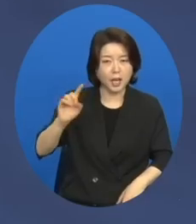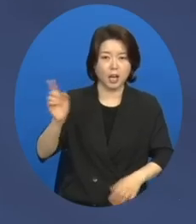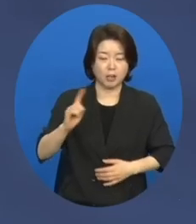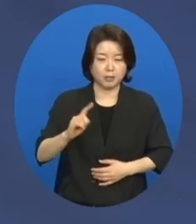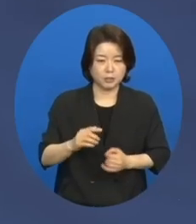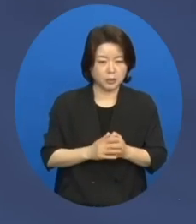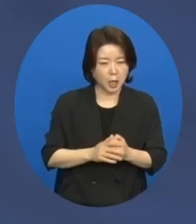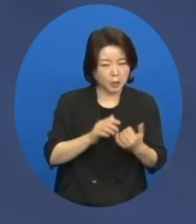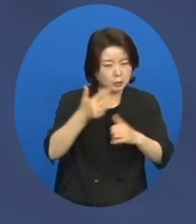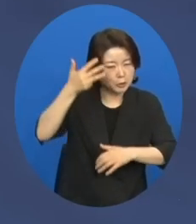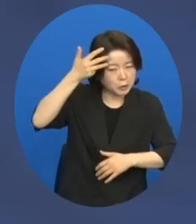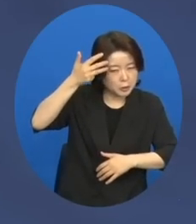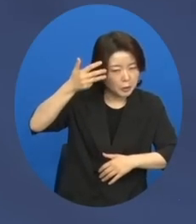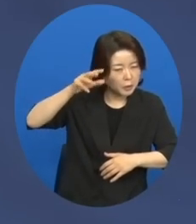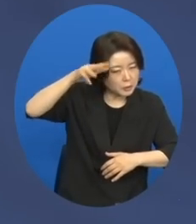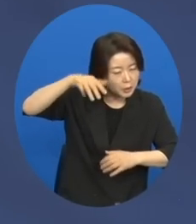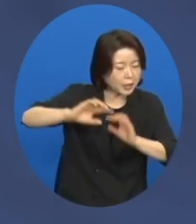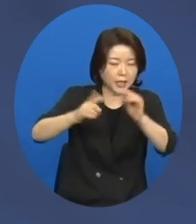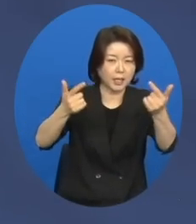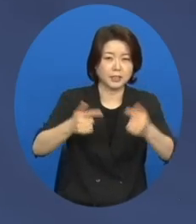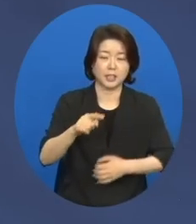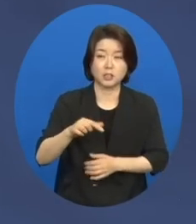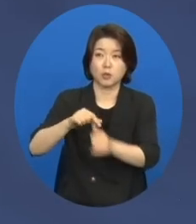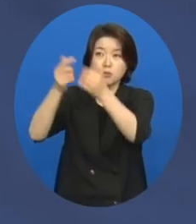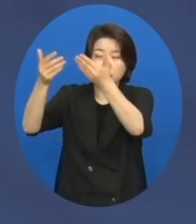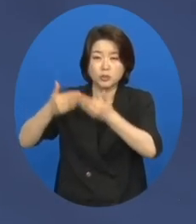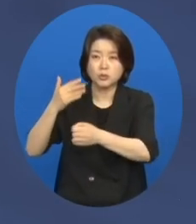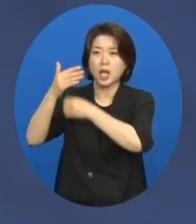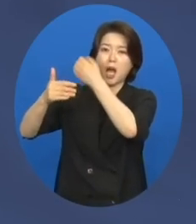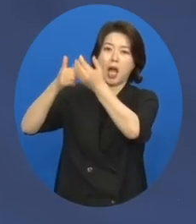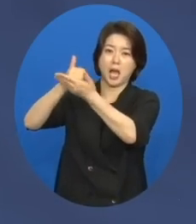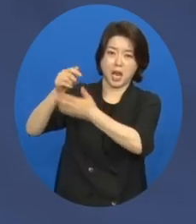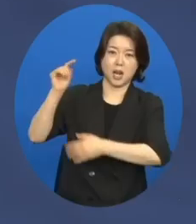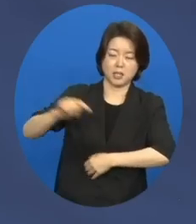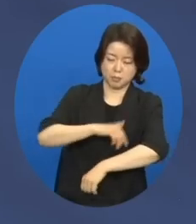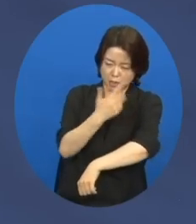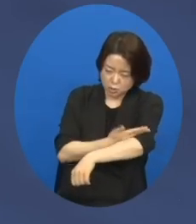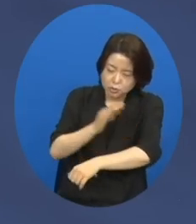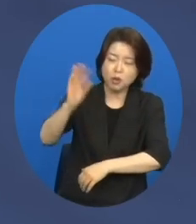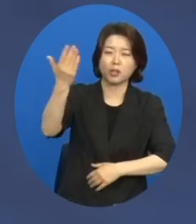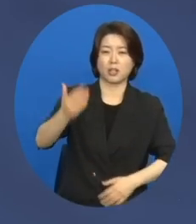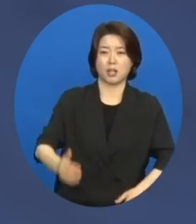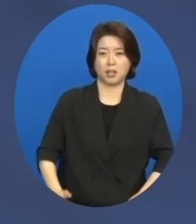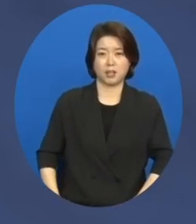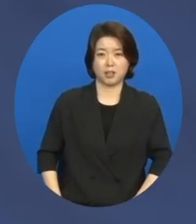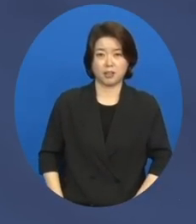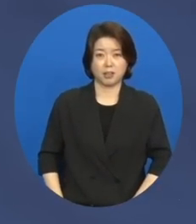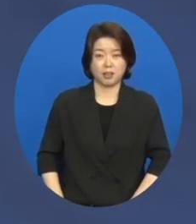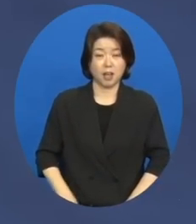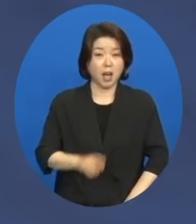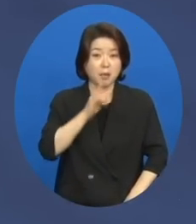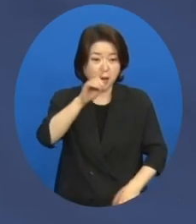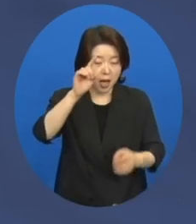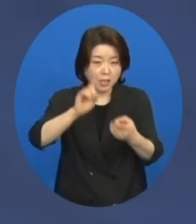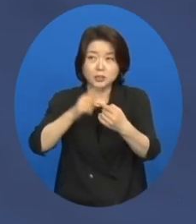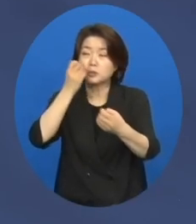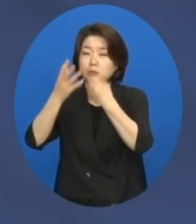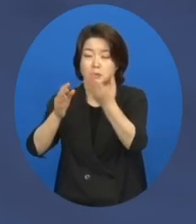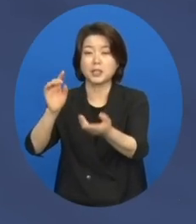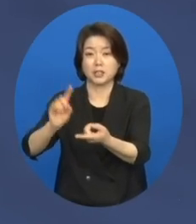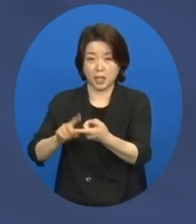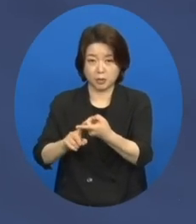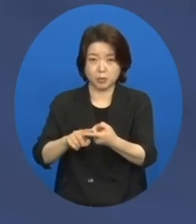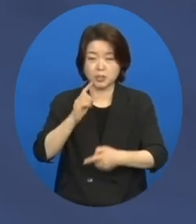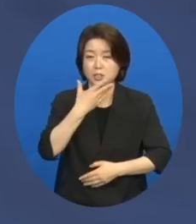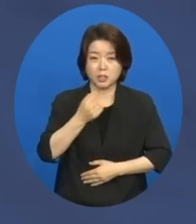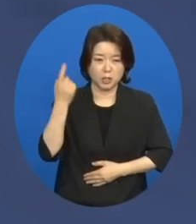죽은 철학이 아니라 이것은 구원을 주시는 하나님의 능력이 되기 때문이다. 말한 고백한 그대로 이